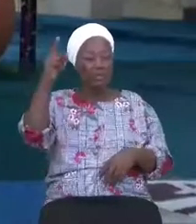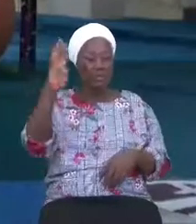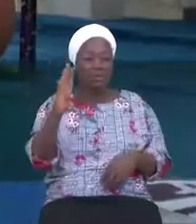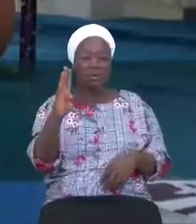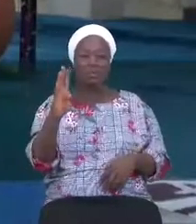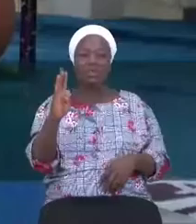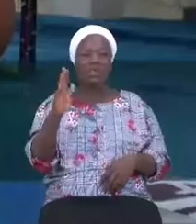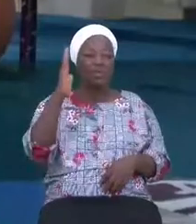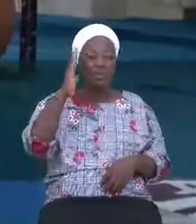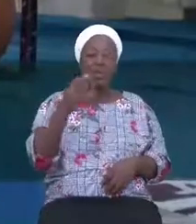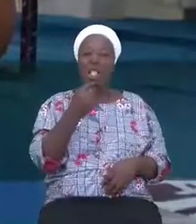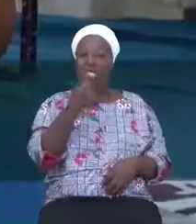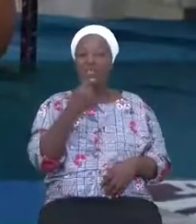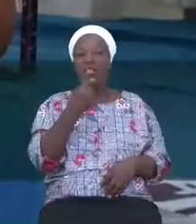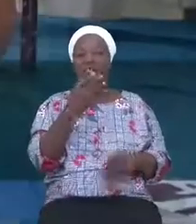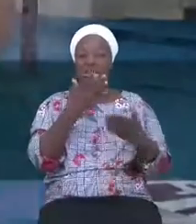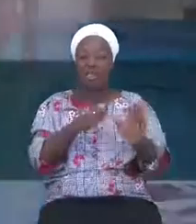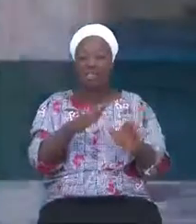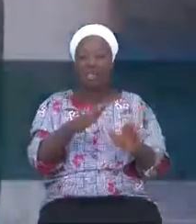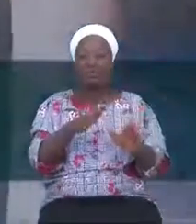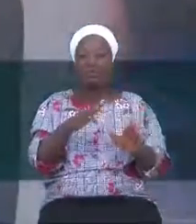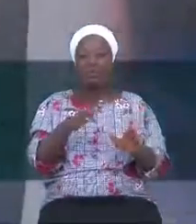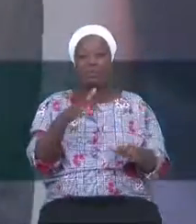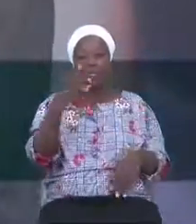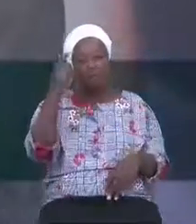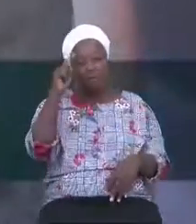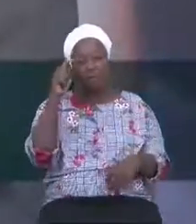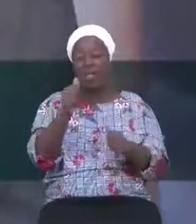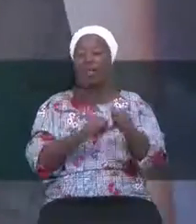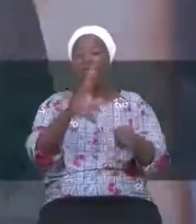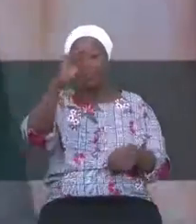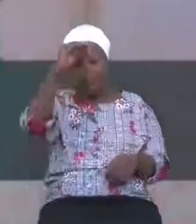par la grâce de Dieu, il souffrit la mort pour tous.